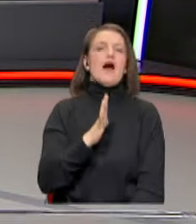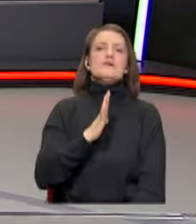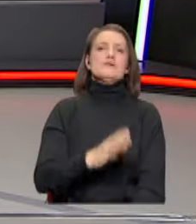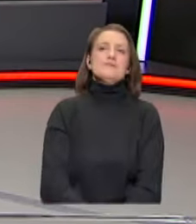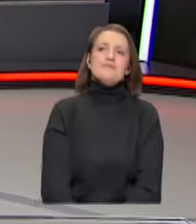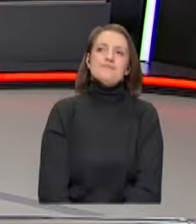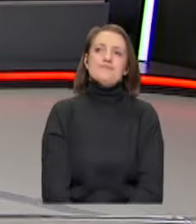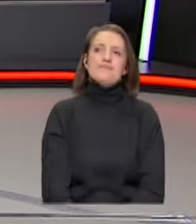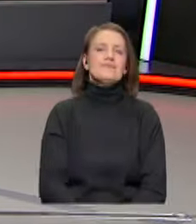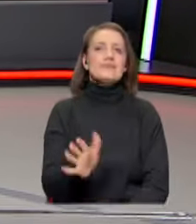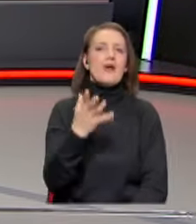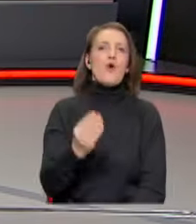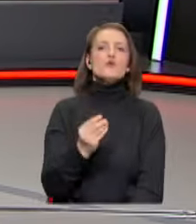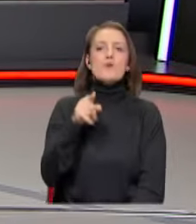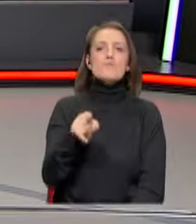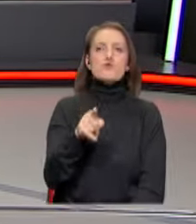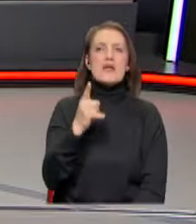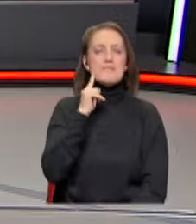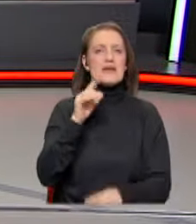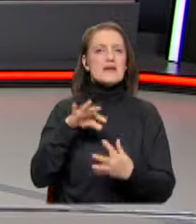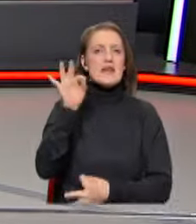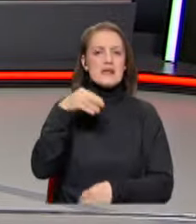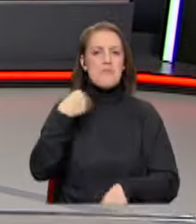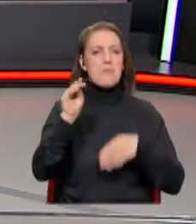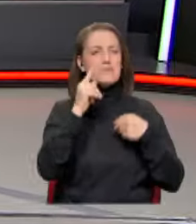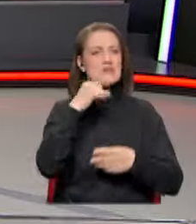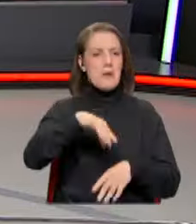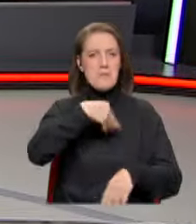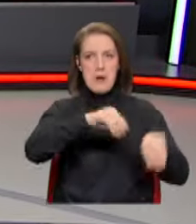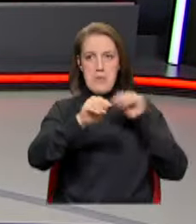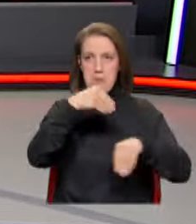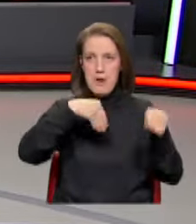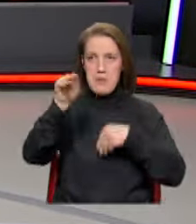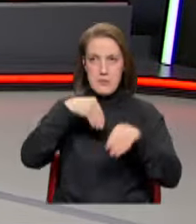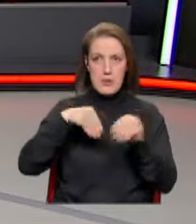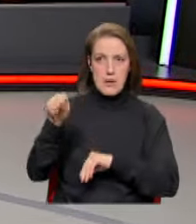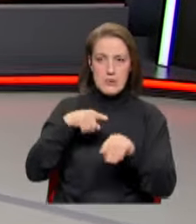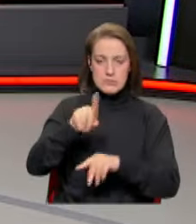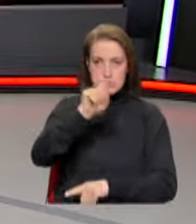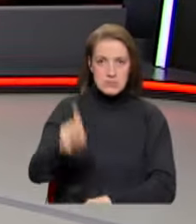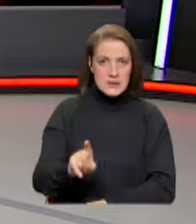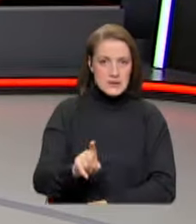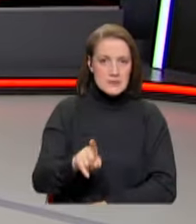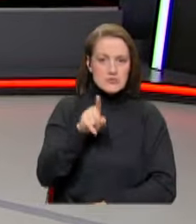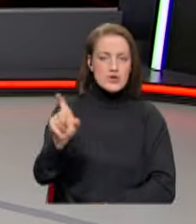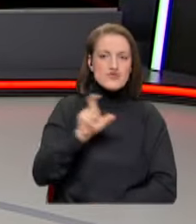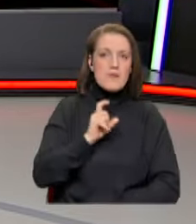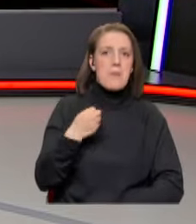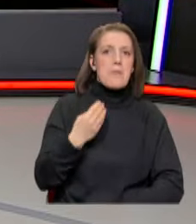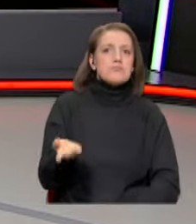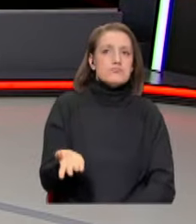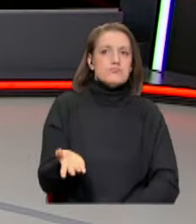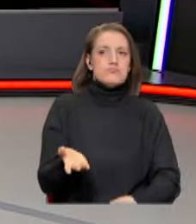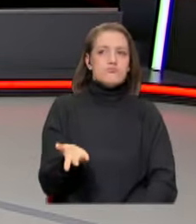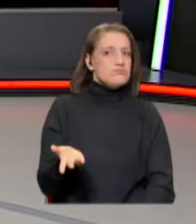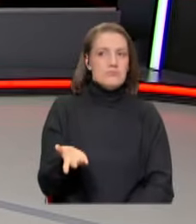var Ne oldu yani buraları birilerine sattınız mı satmadı mı burada hiç de bir cevap